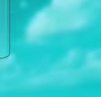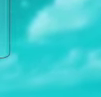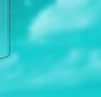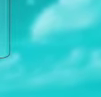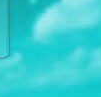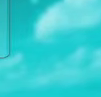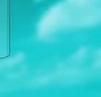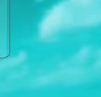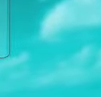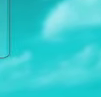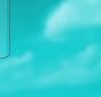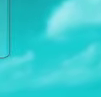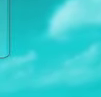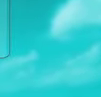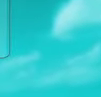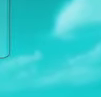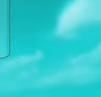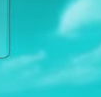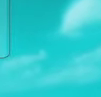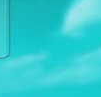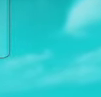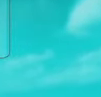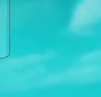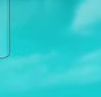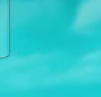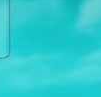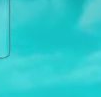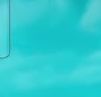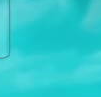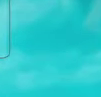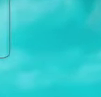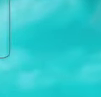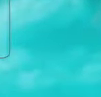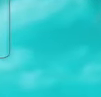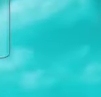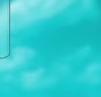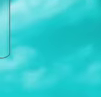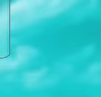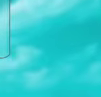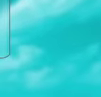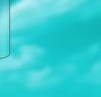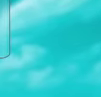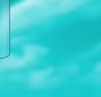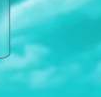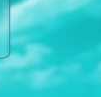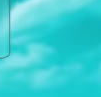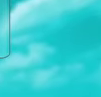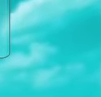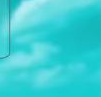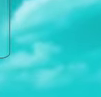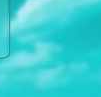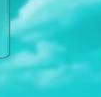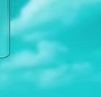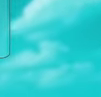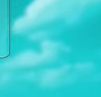нөлден төмен. Жалағашта ауа температурасы күндіз 4 түнде 12 градус суықты көрсетеді. Сырдарияда сынап бағанасы күндіз 3 түнде